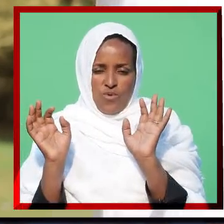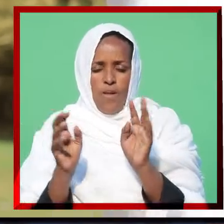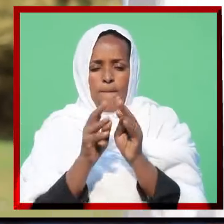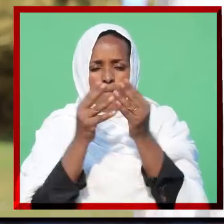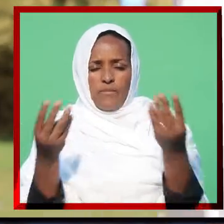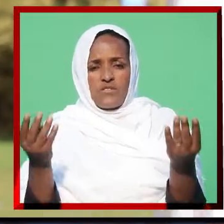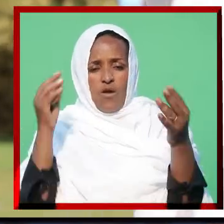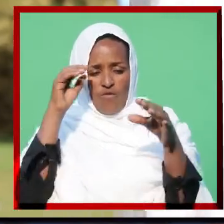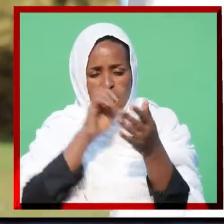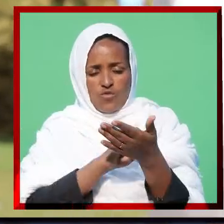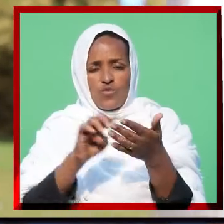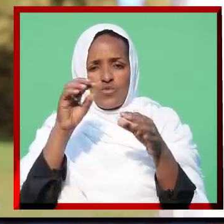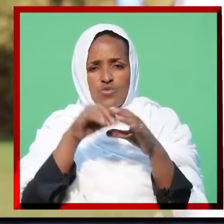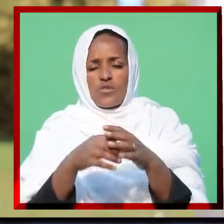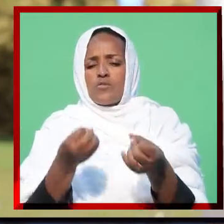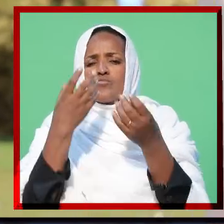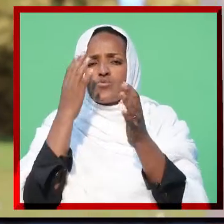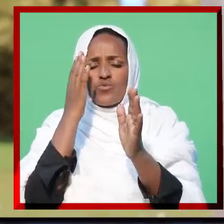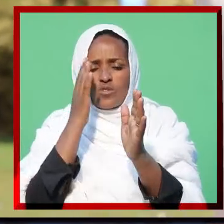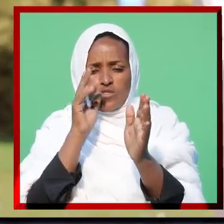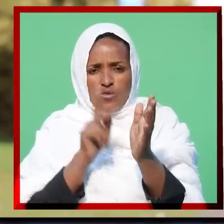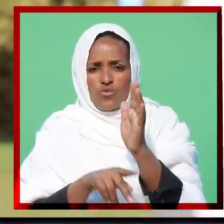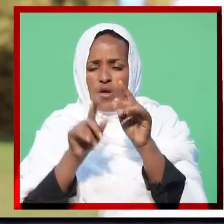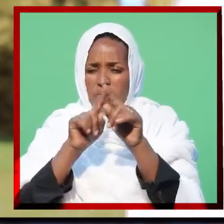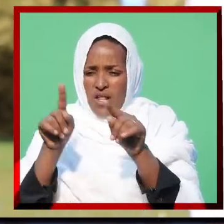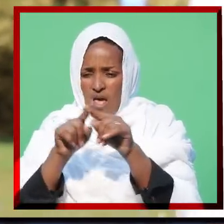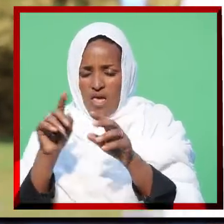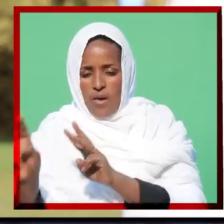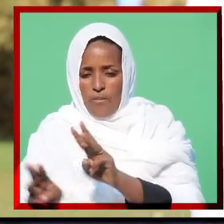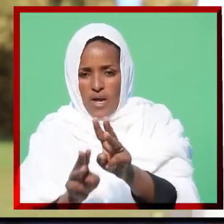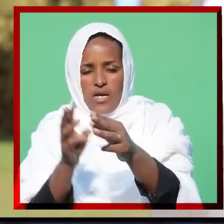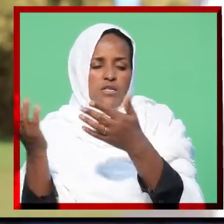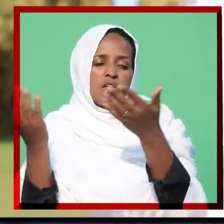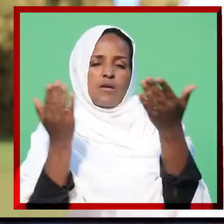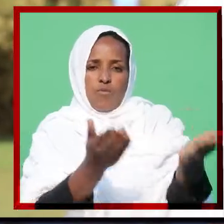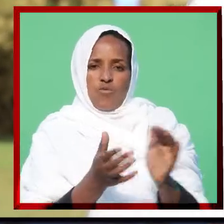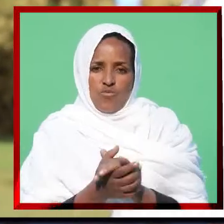ነበ መጽሐፍ ቅዱስ ብዙ ክስተቶች በተለያየ መንገድ ቀርበው ያቃሉ